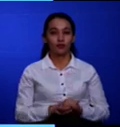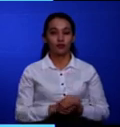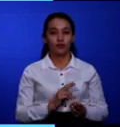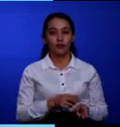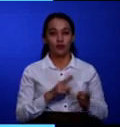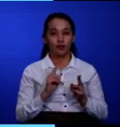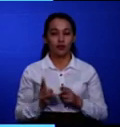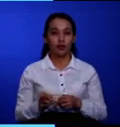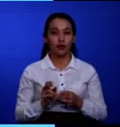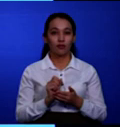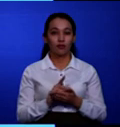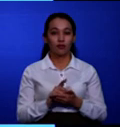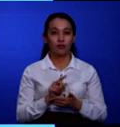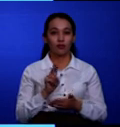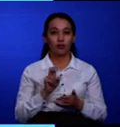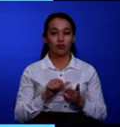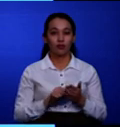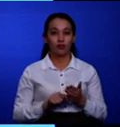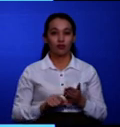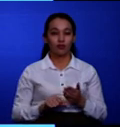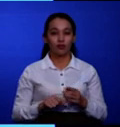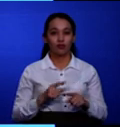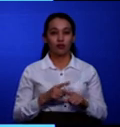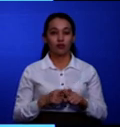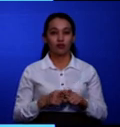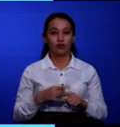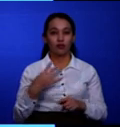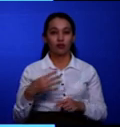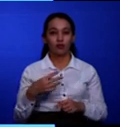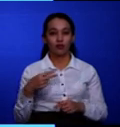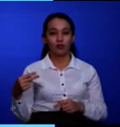Navbatdagi misol. 260 va 40 sonlarining yig'indisi